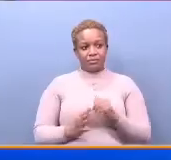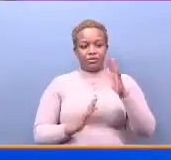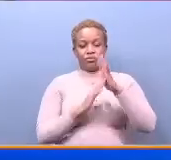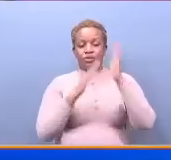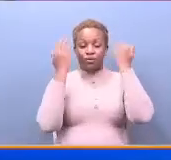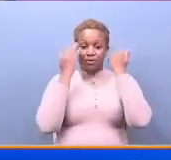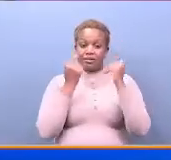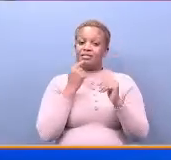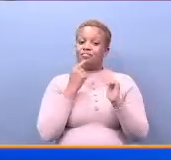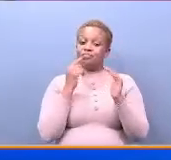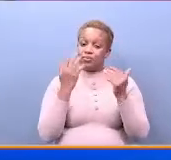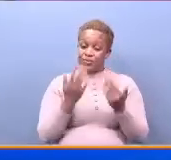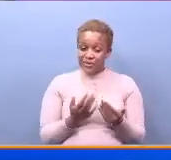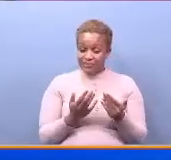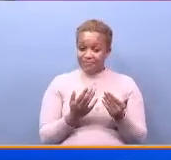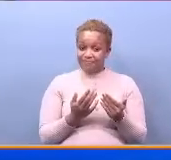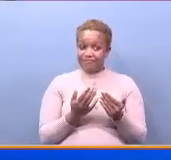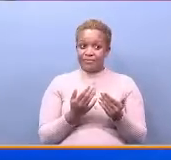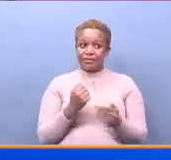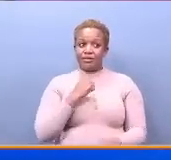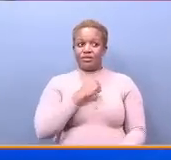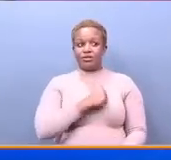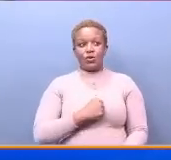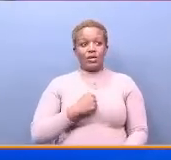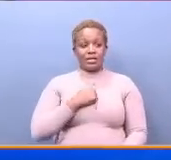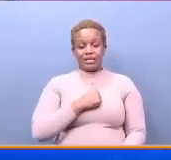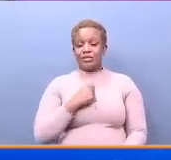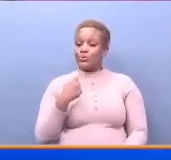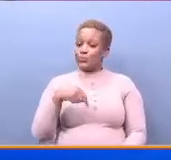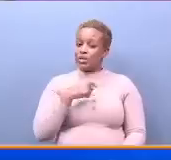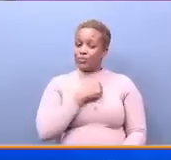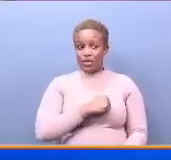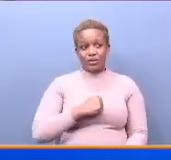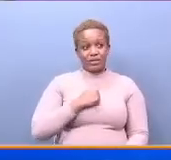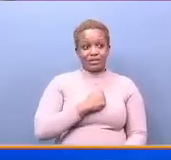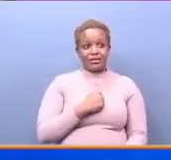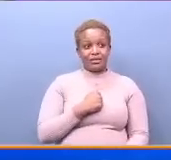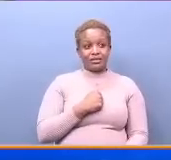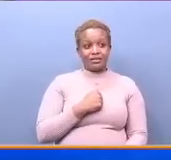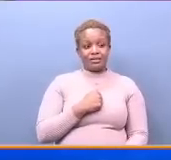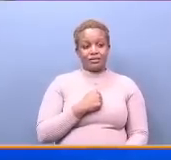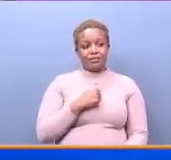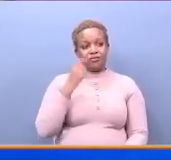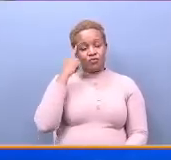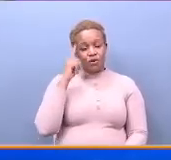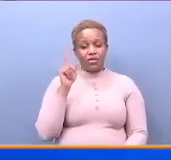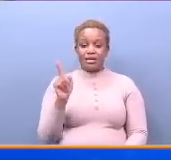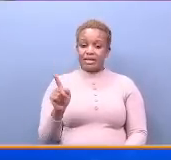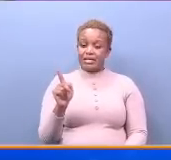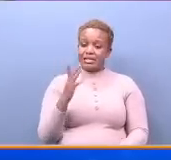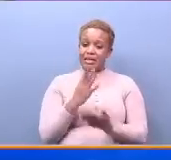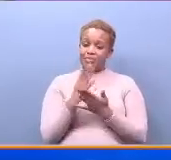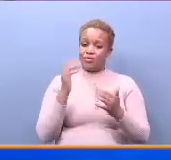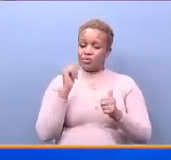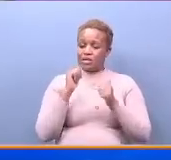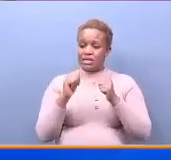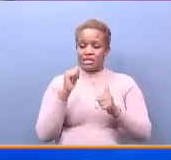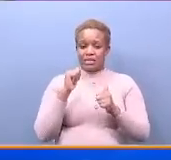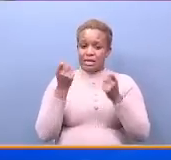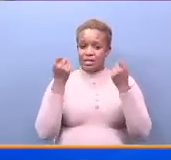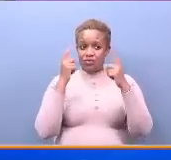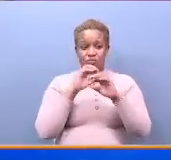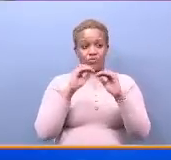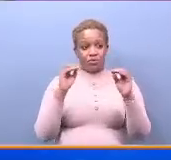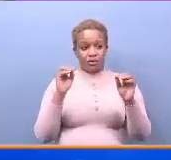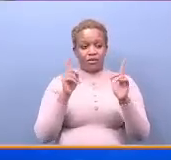wanasemaje? Supreme Court anasema, pole, we apologize for this oversight and hereby enclose